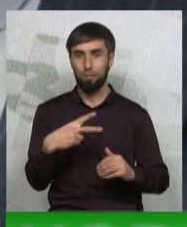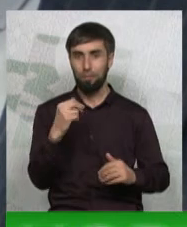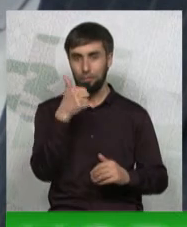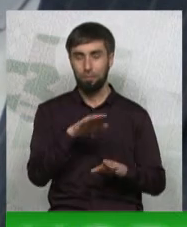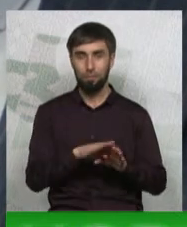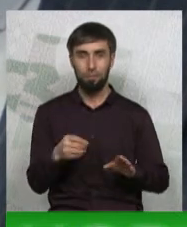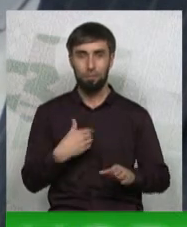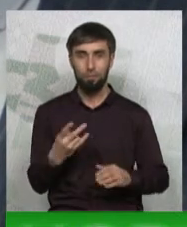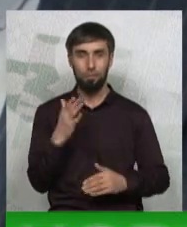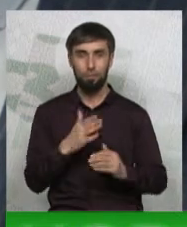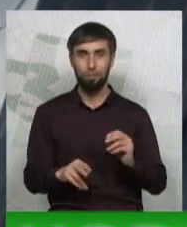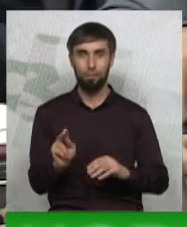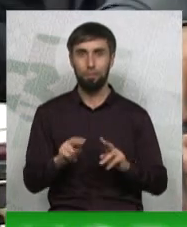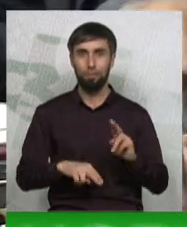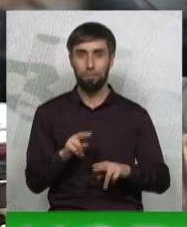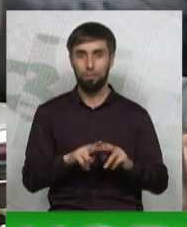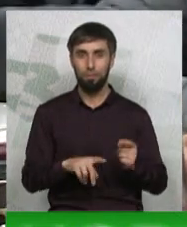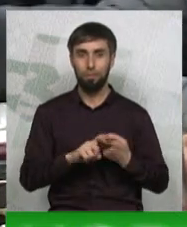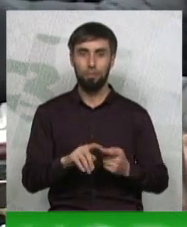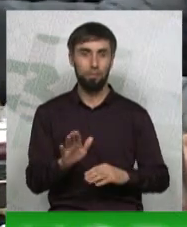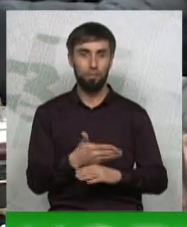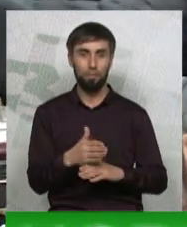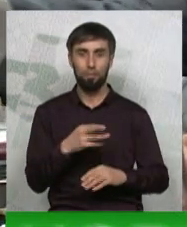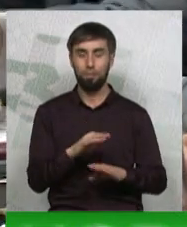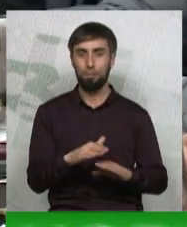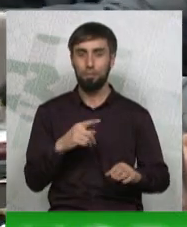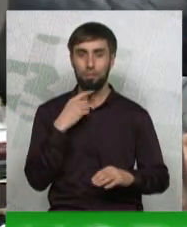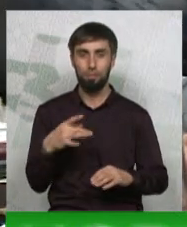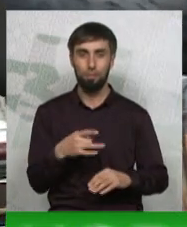мы также должны завершить строительство инфекционного отделения для детской республиканской больницы.